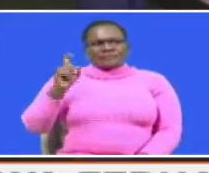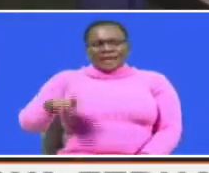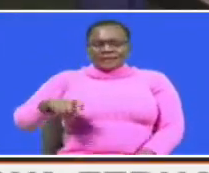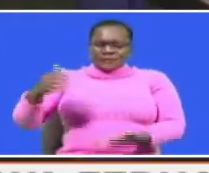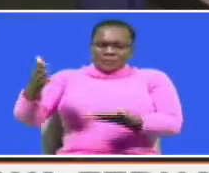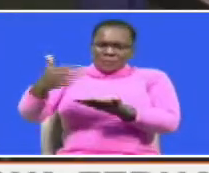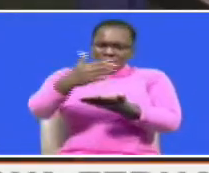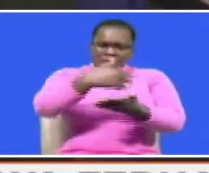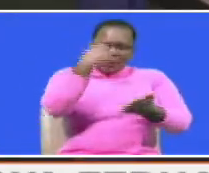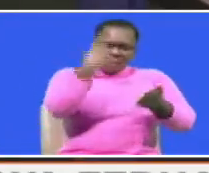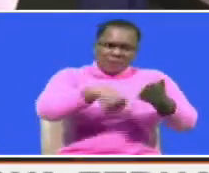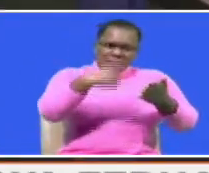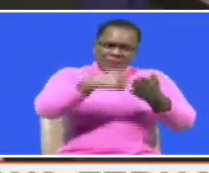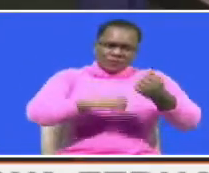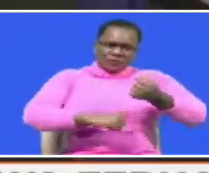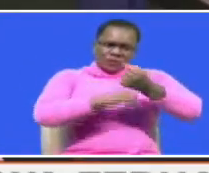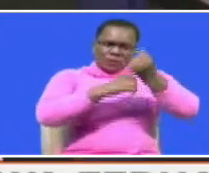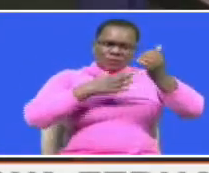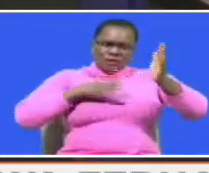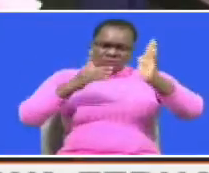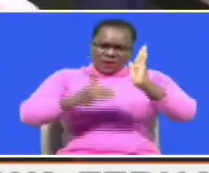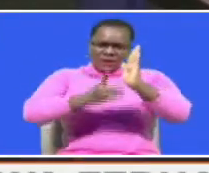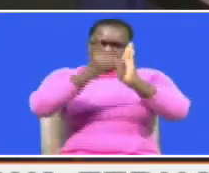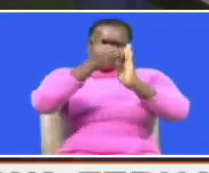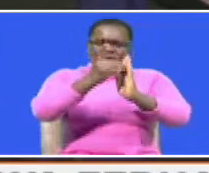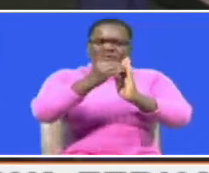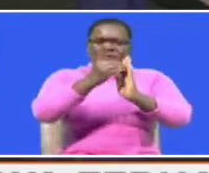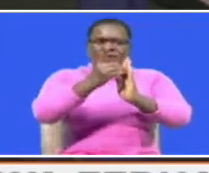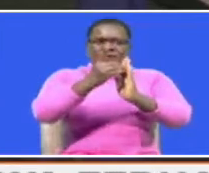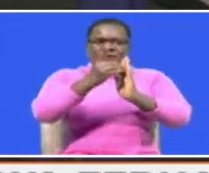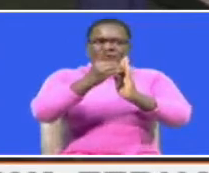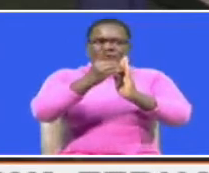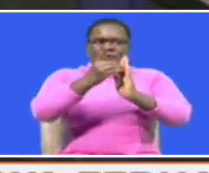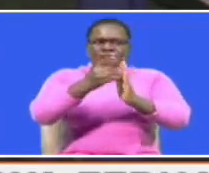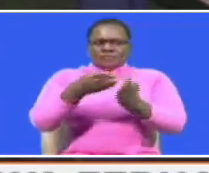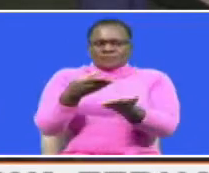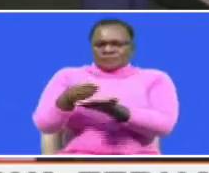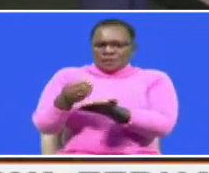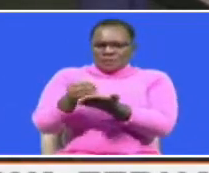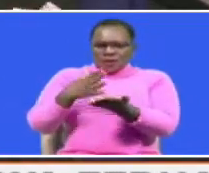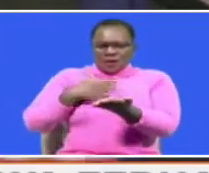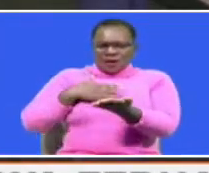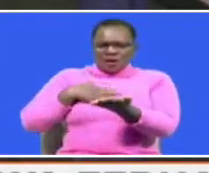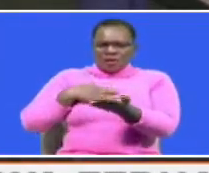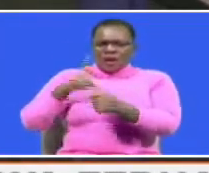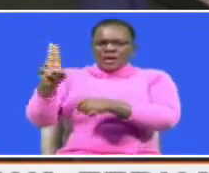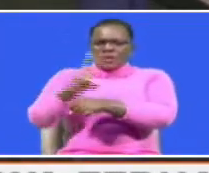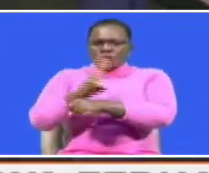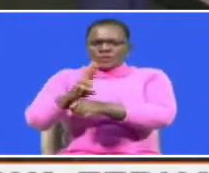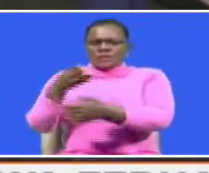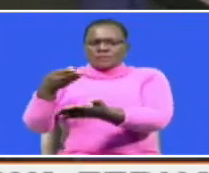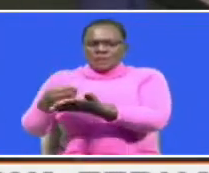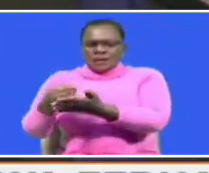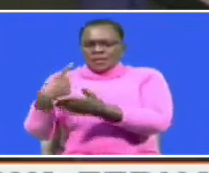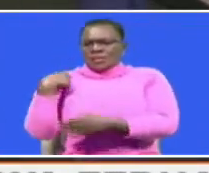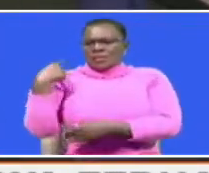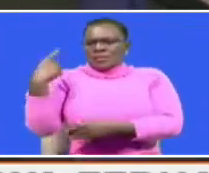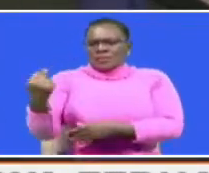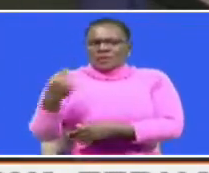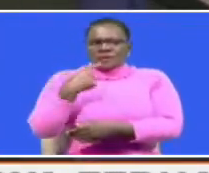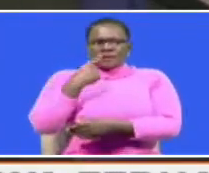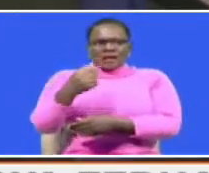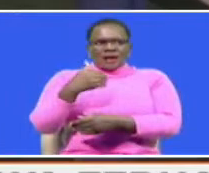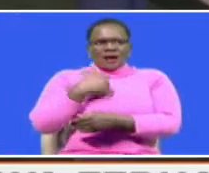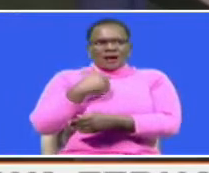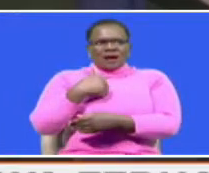taxes to finance our development expenditure, to finance our recurrent expenditure. Juzi mnasema